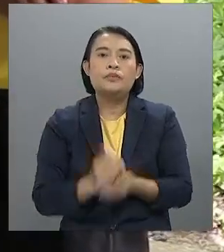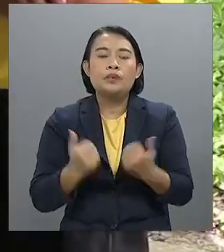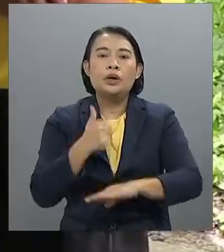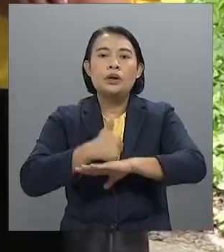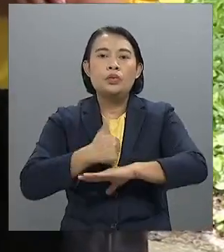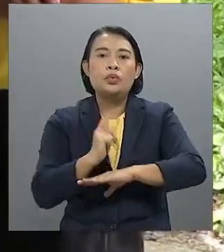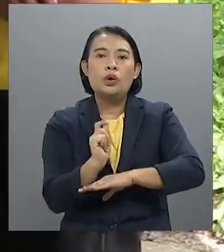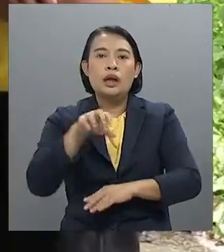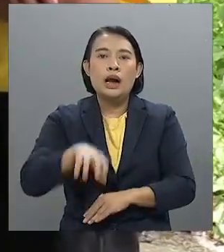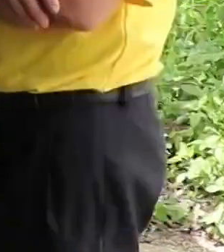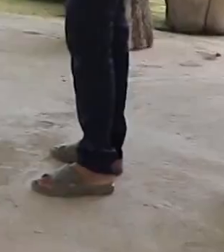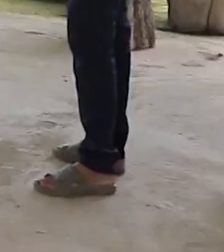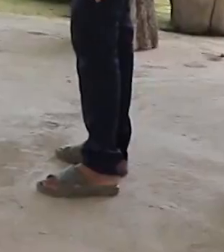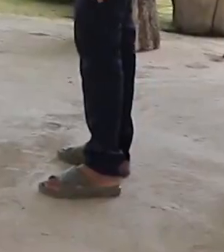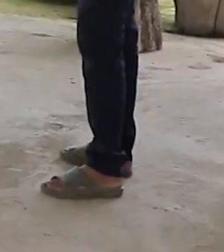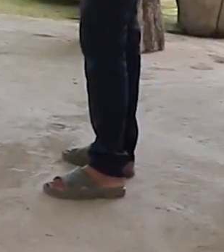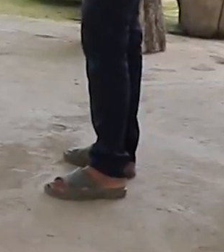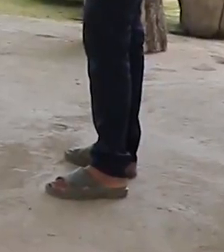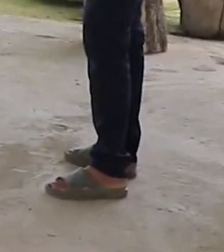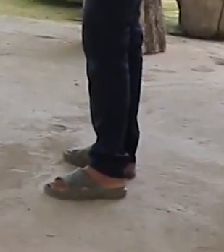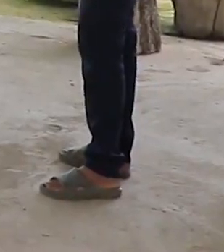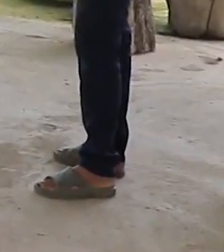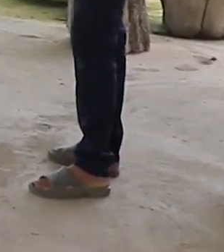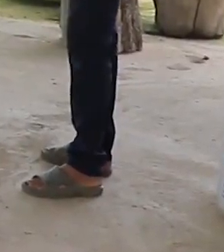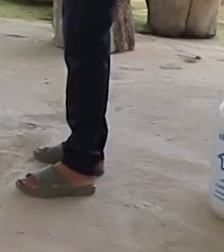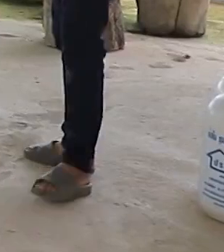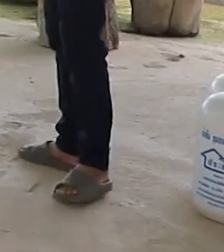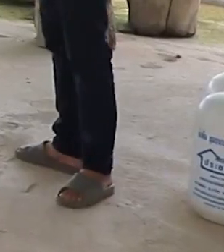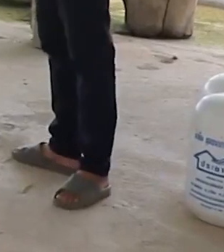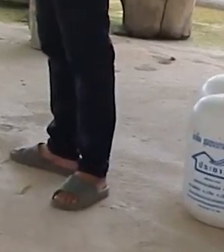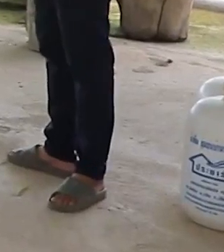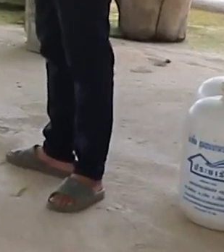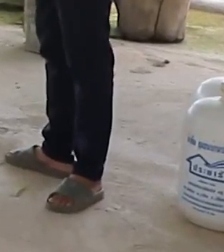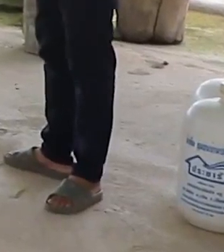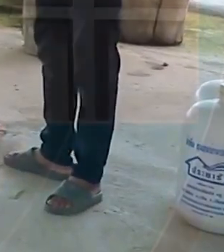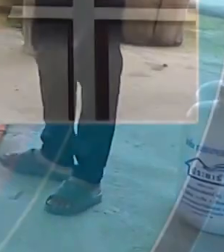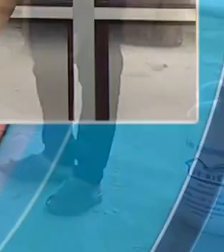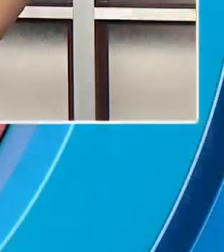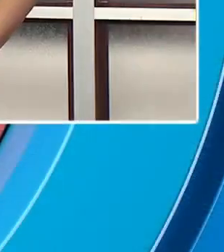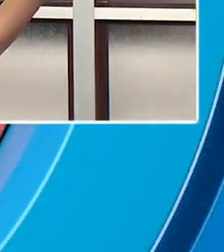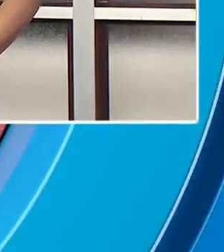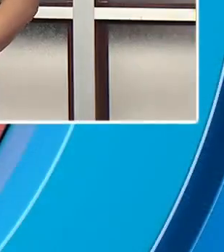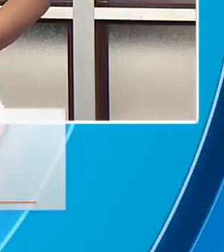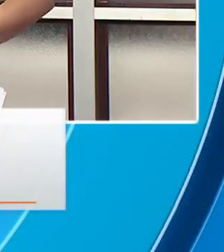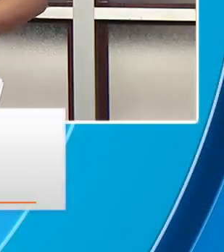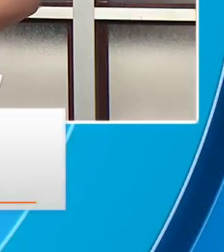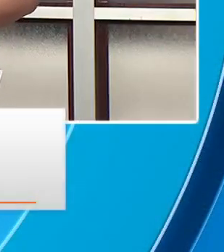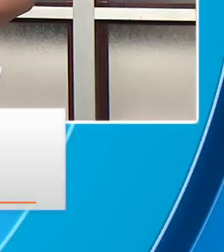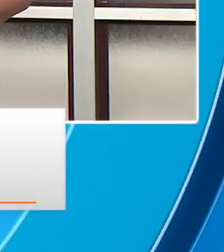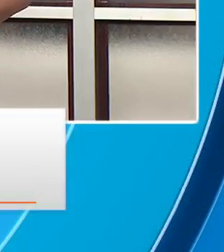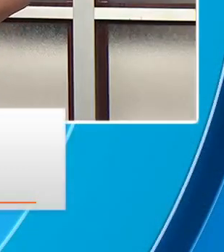ะเดี๋ยวพูดคุยกันหน่อยค่ะท่านในอำเภอเทิงค่ะคุณธนิตสุภาแสนนะคะในอำเภอธนิตค่ะสวัสดีค่ะ